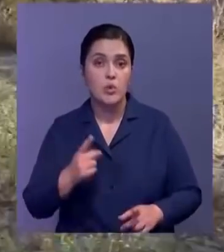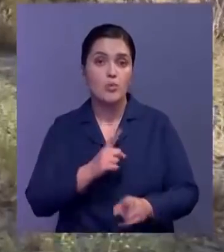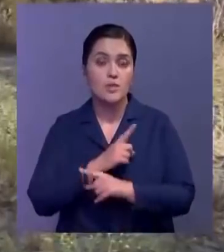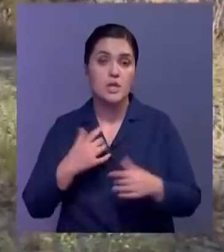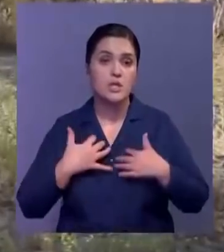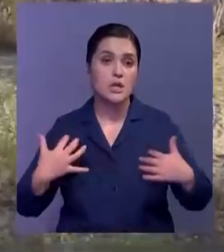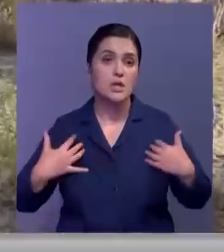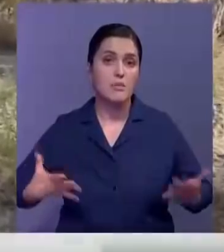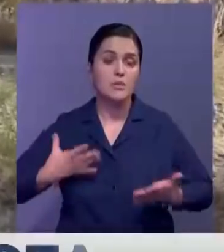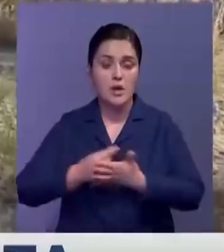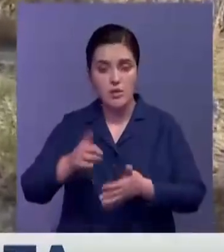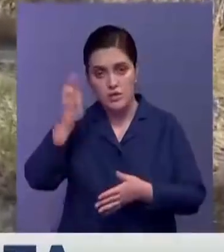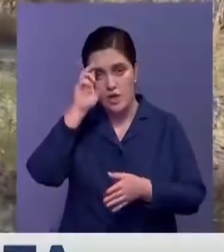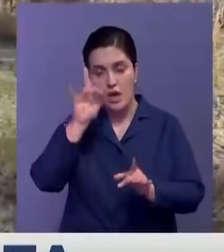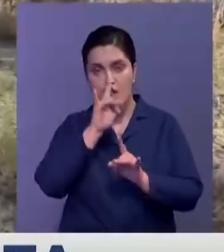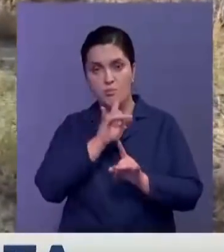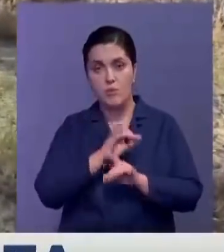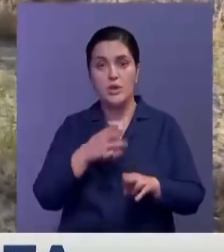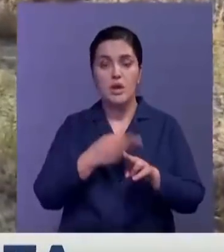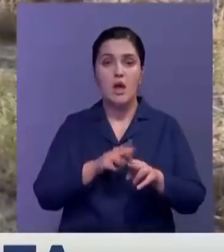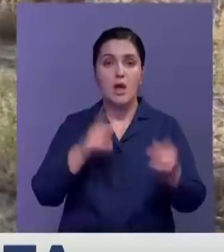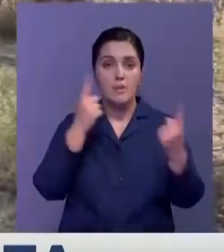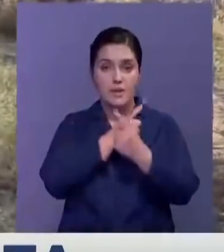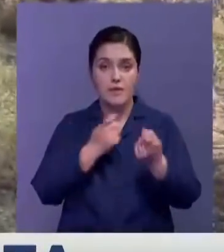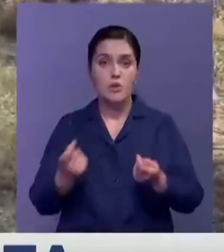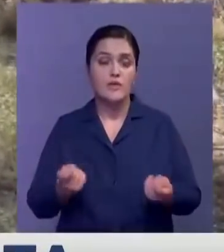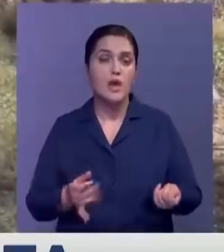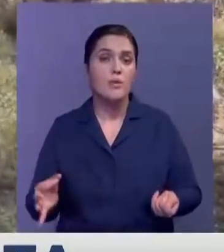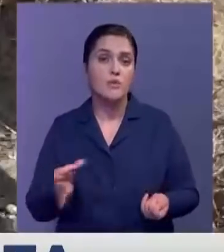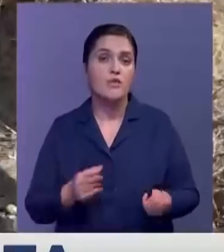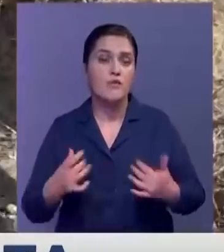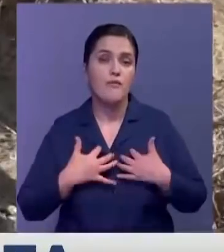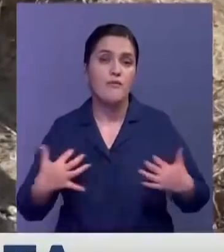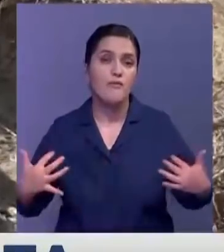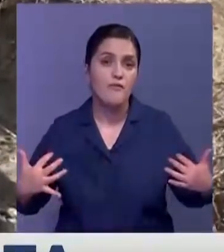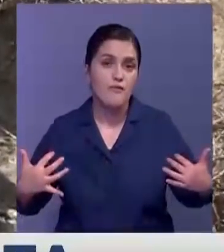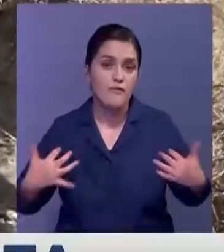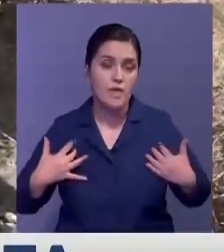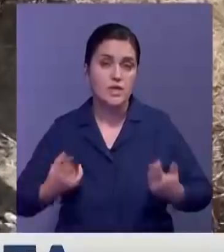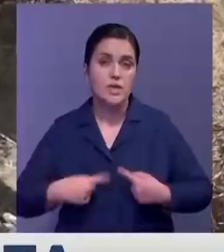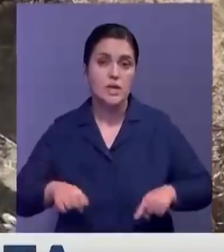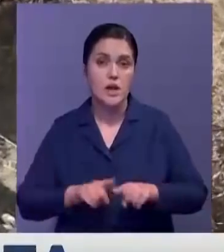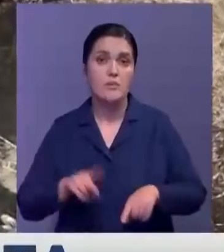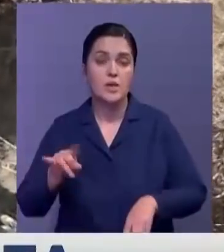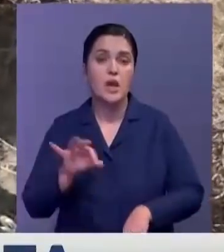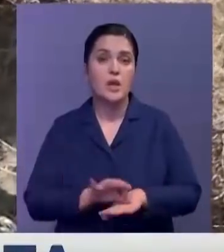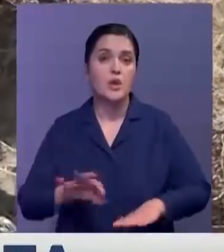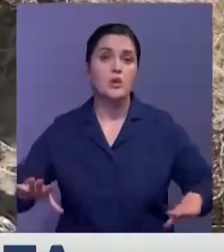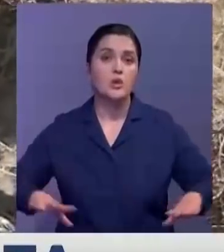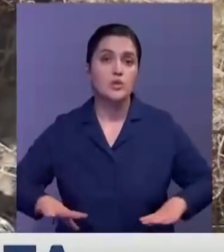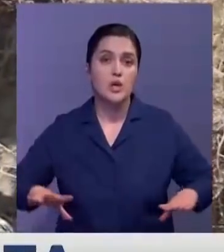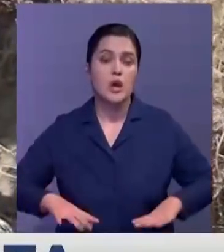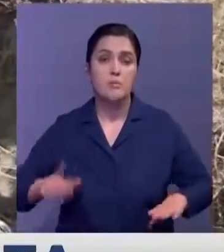владельцам умершего скота компенсация от государства не положена. Об этом заявил руководитель областного управления ветеринарии. Отмечу, заболели